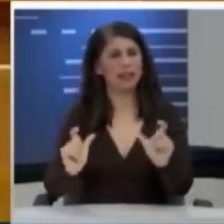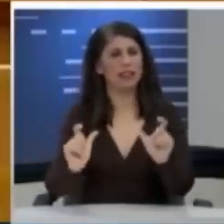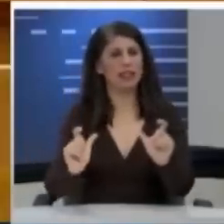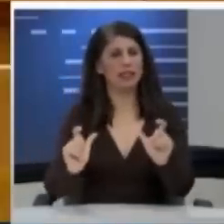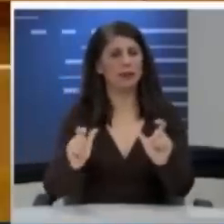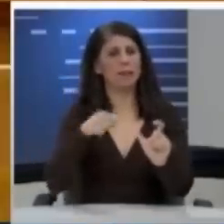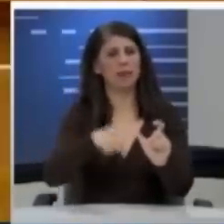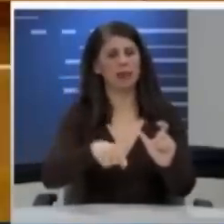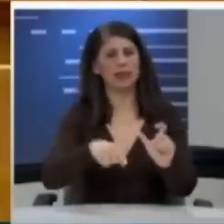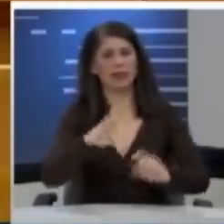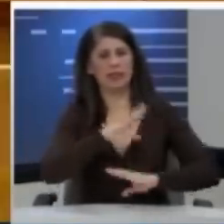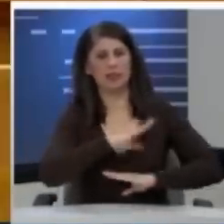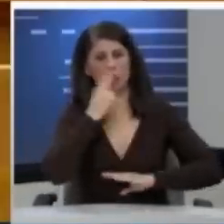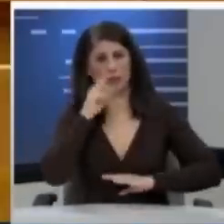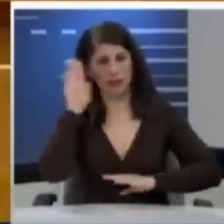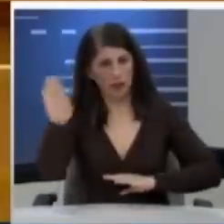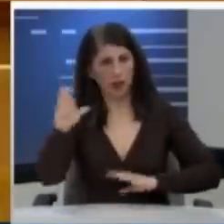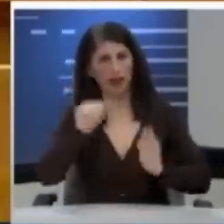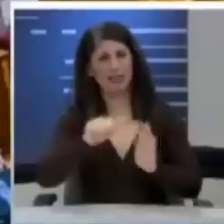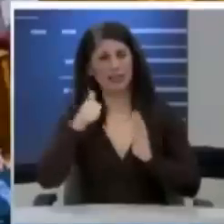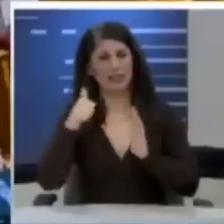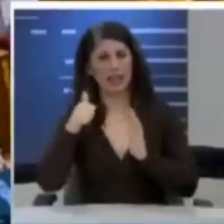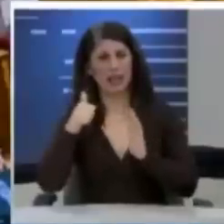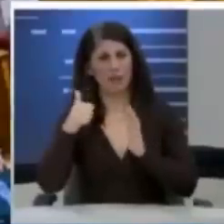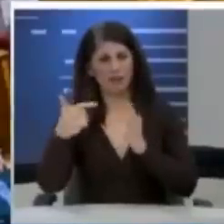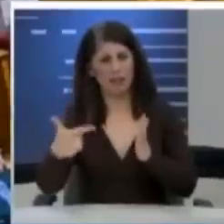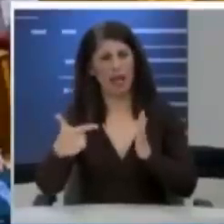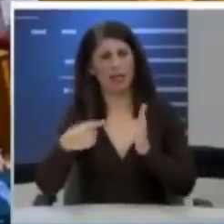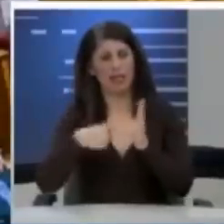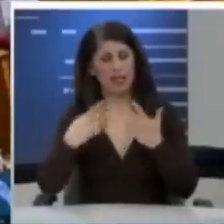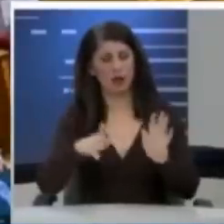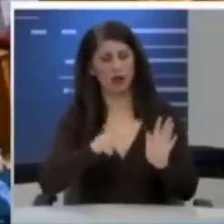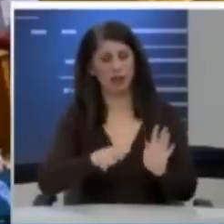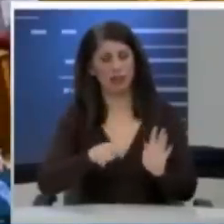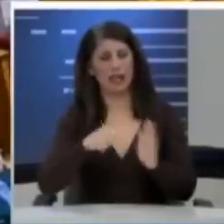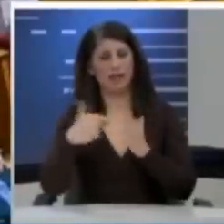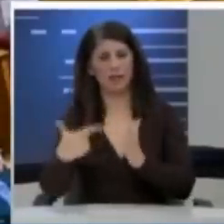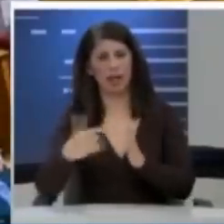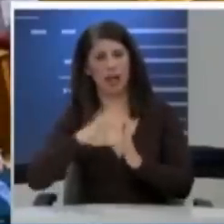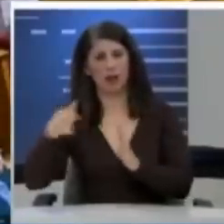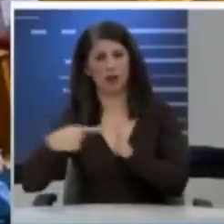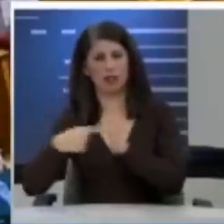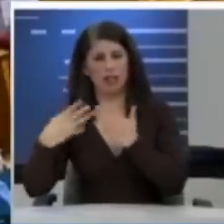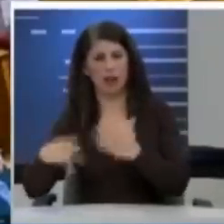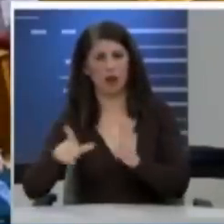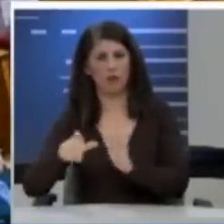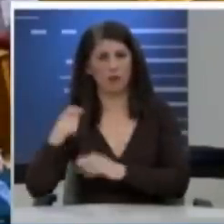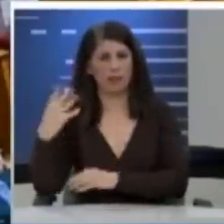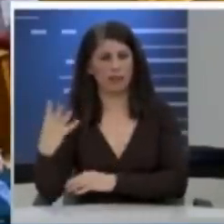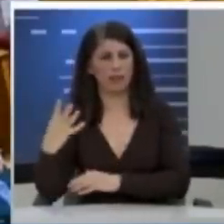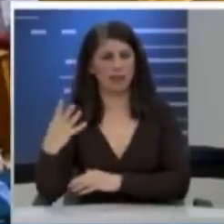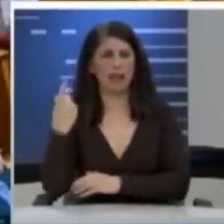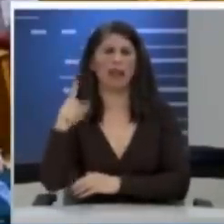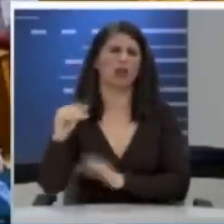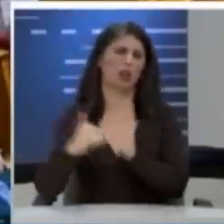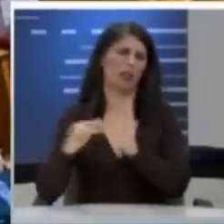της ελληνικής στρατιωτικής δικτατορίας 67-74, ύψους 100.000 ευρώ. Με αυτές τις δράσεις όμως